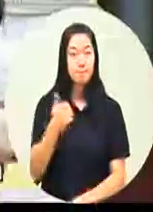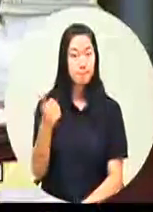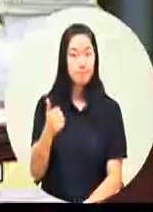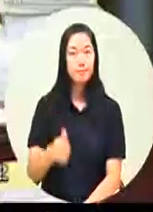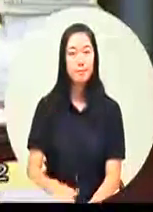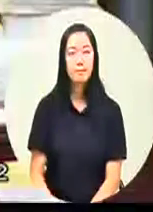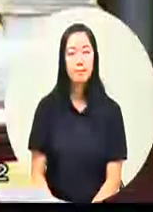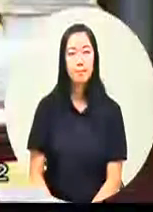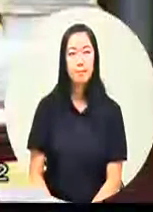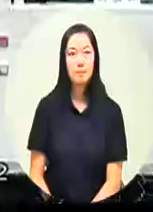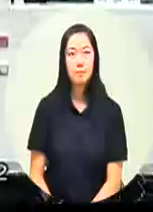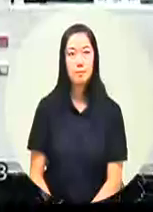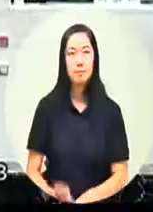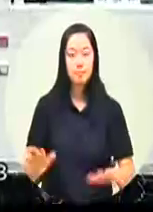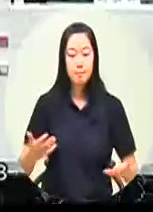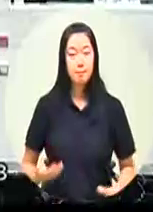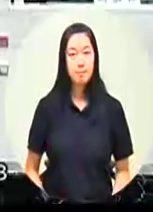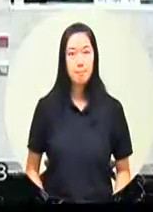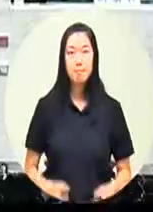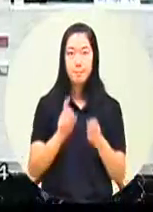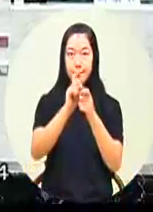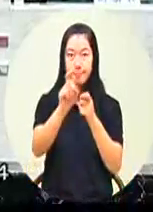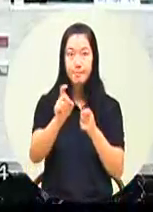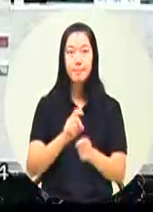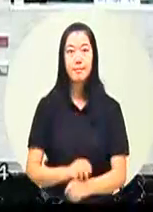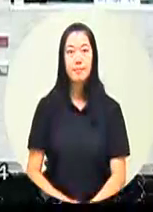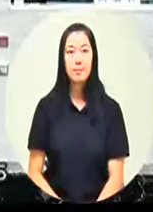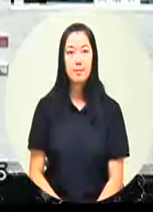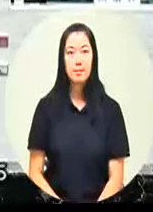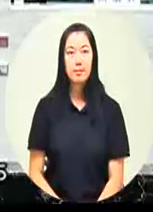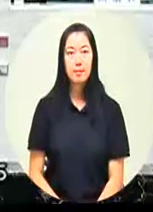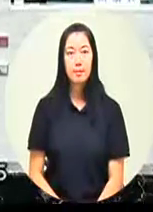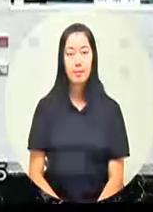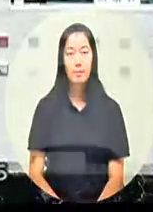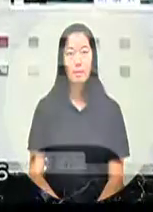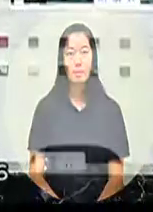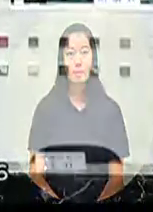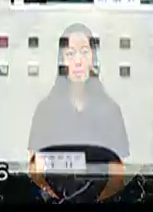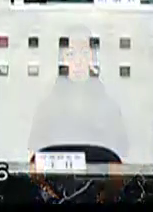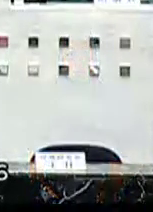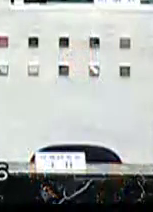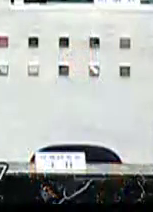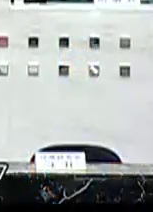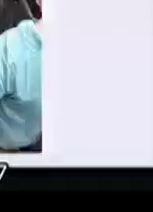员的咨询，那我们先休息十分钟。好，休息。